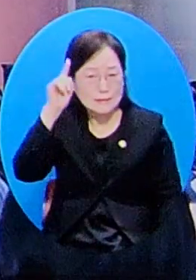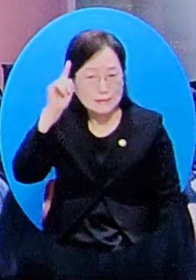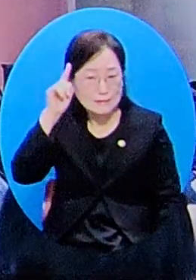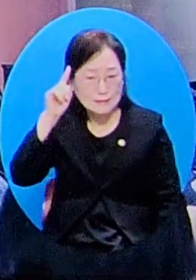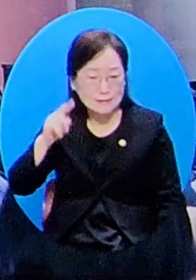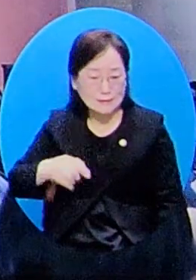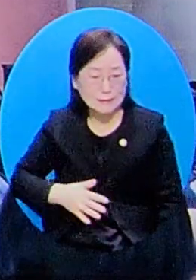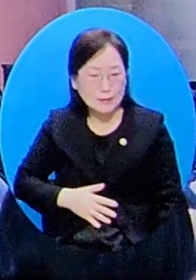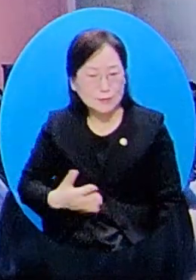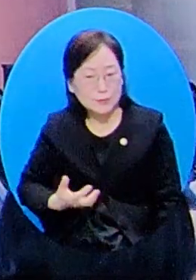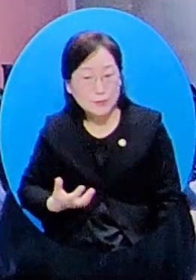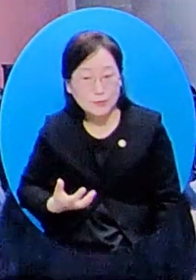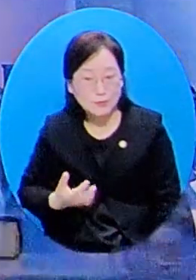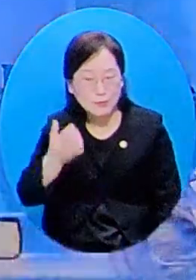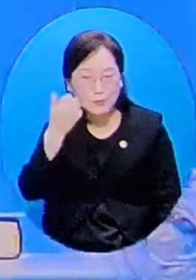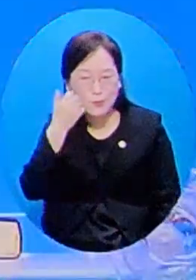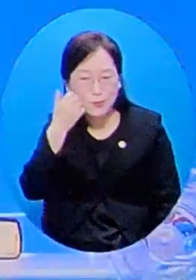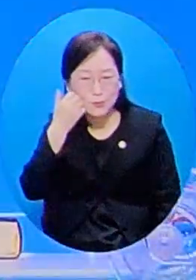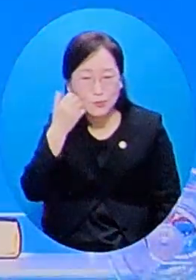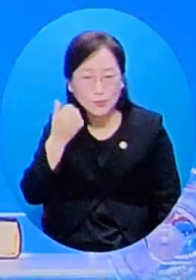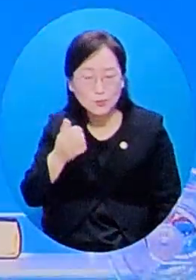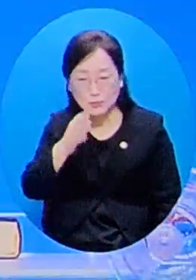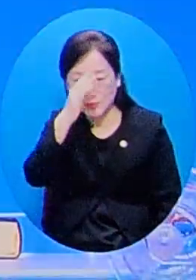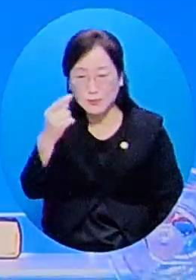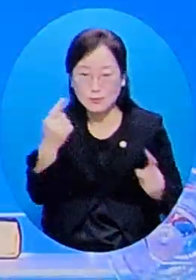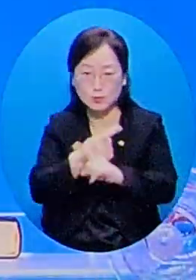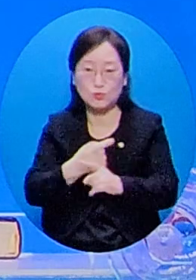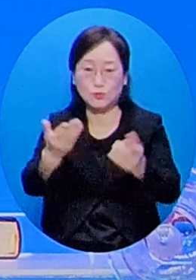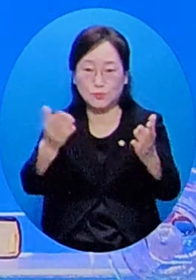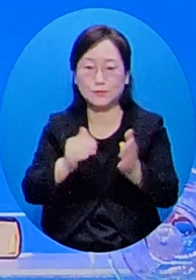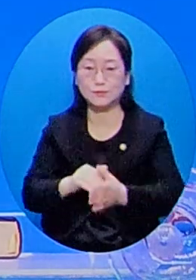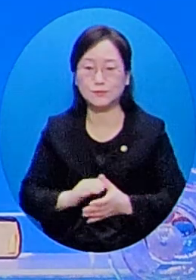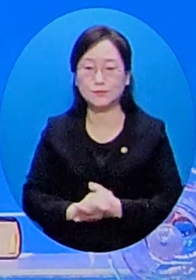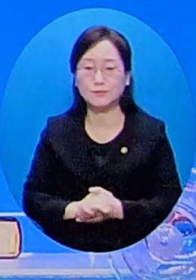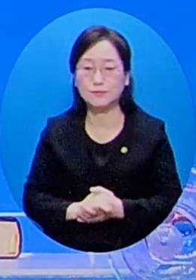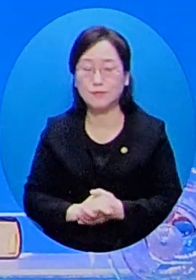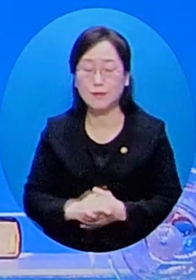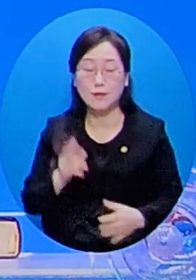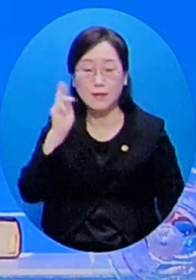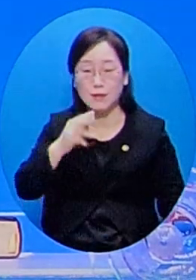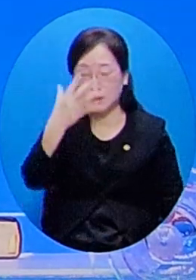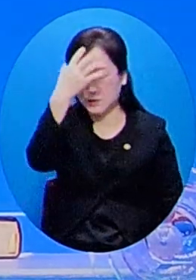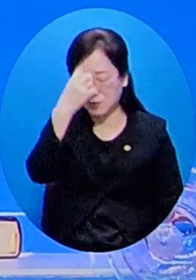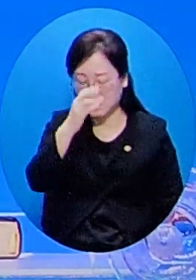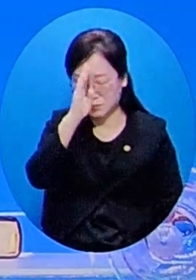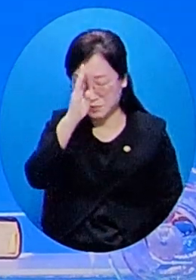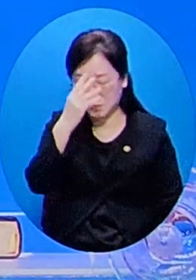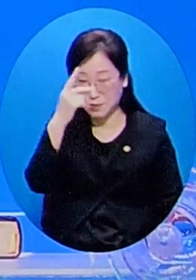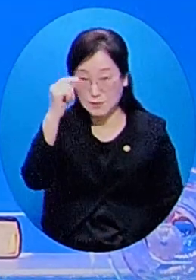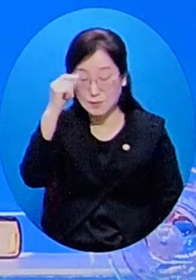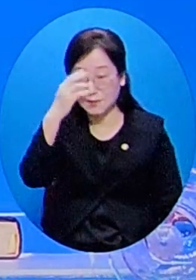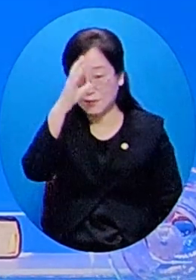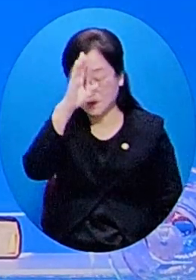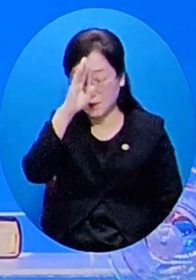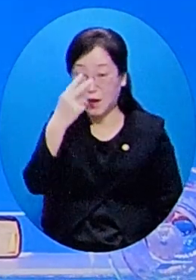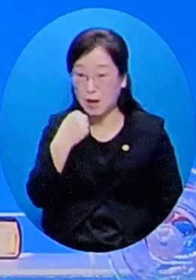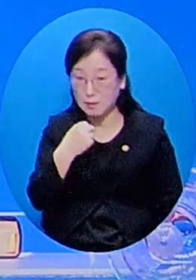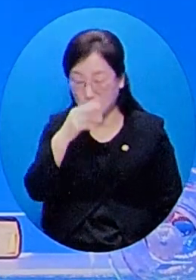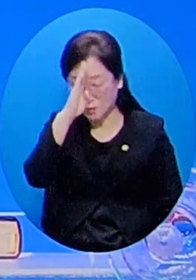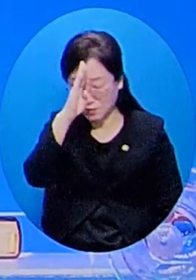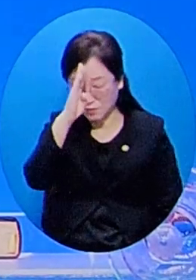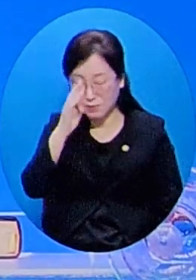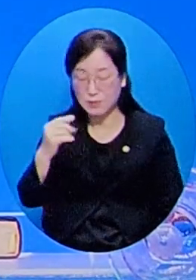위에 고통을 갖고 오신 분 위에 질병을 지금 치라고 계시고 심한 우울증과 불면증이 함께 있는 분을 지금 치라고